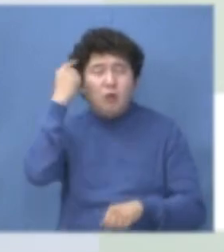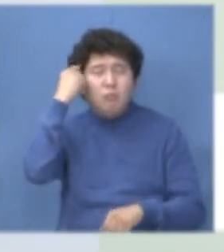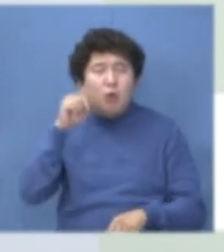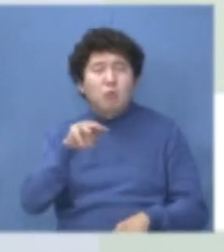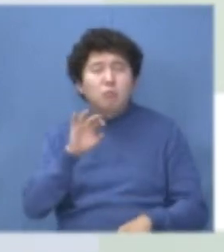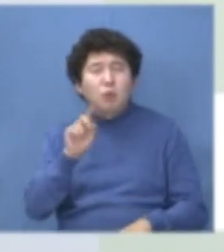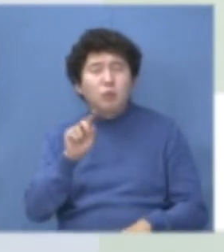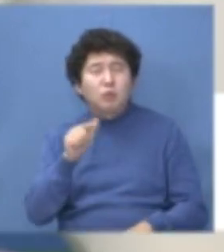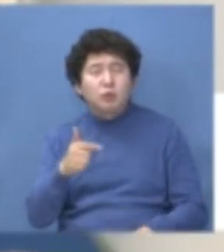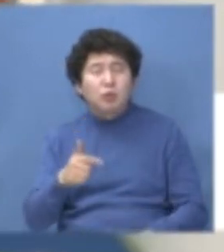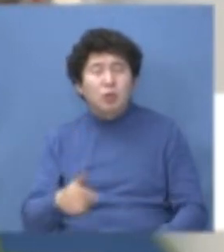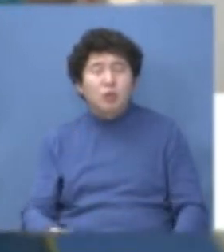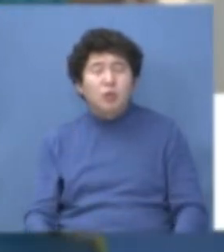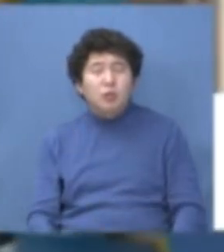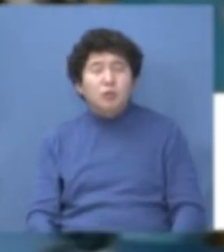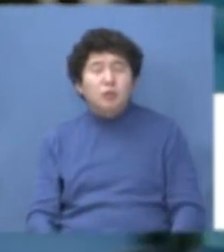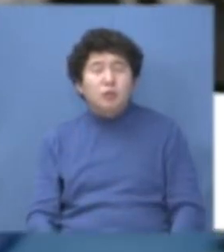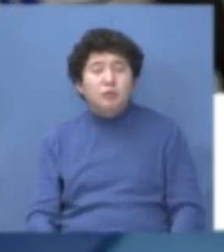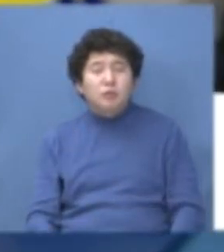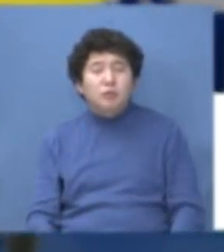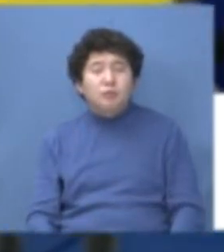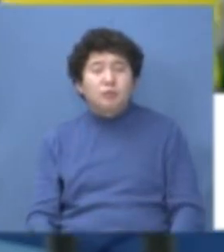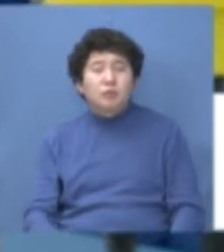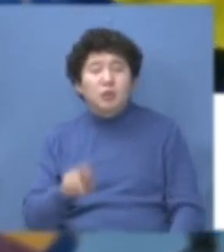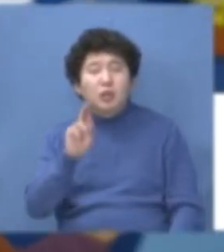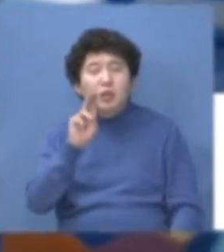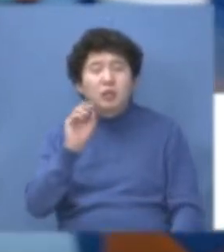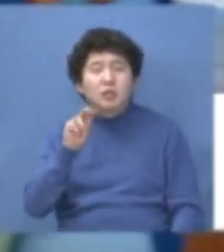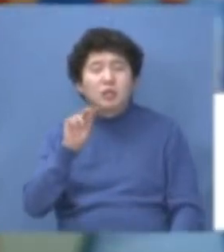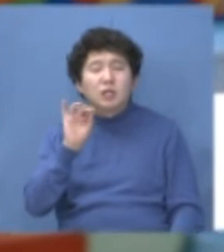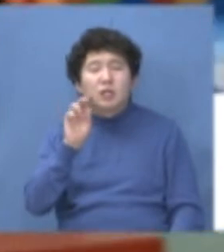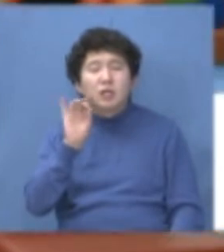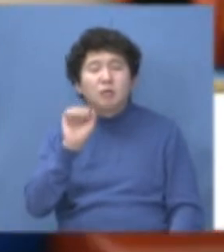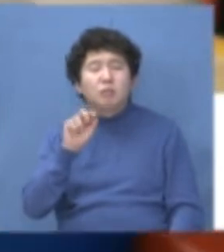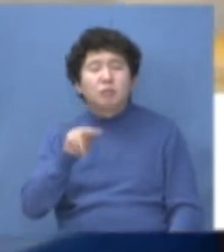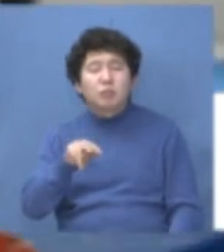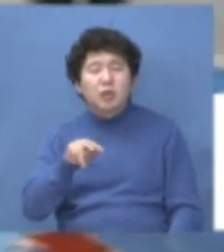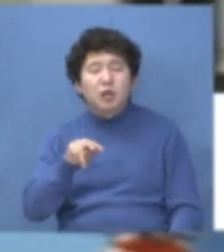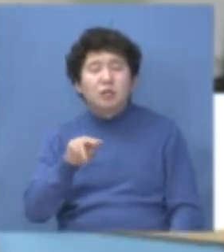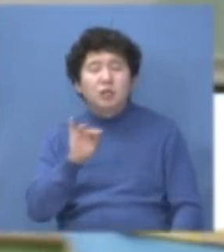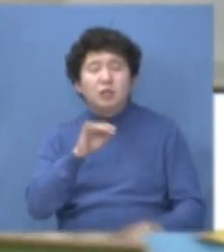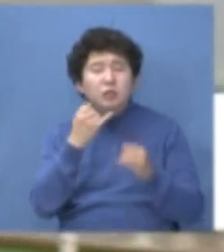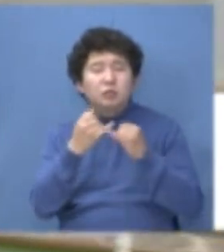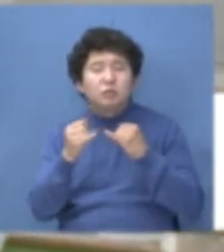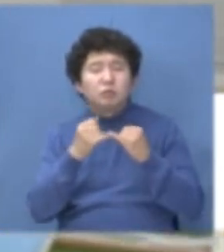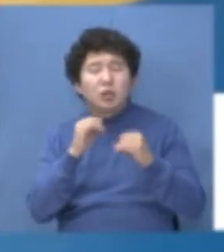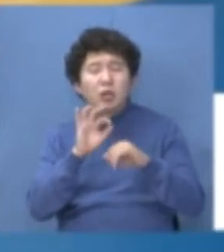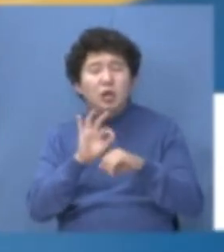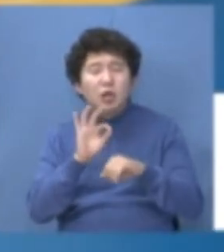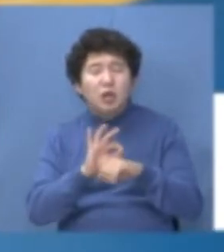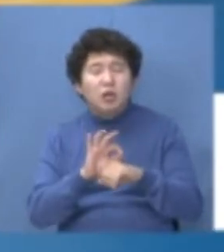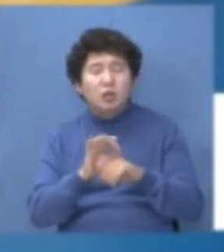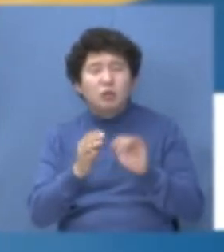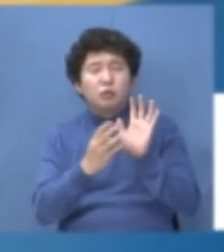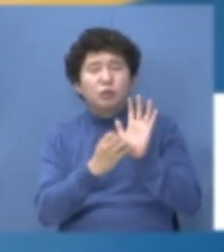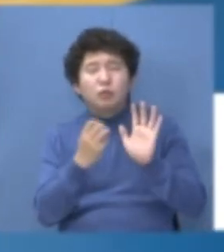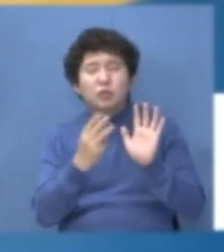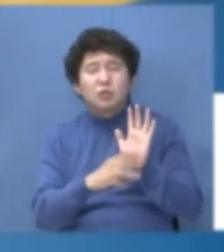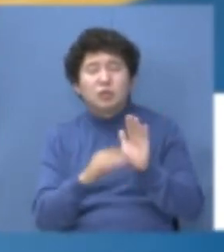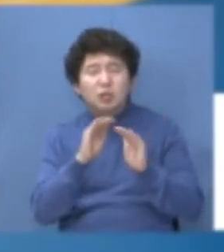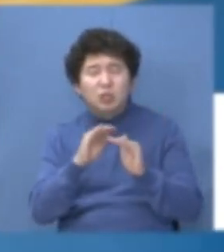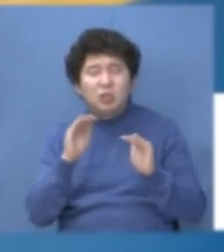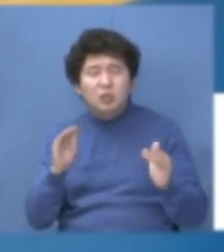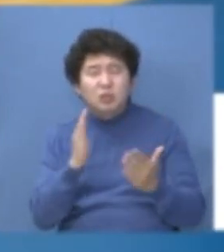денеміз қозғалады. Облыста церебралды сал ауруы диагнозы қойылған 980 бала бар. Ал бүкіл әлемде осындай дертке